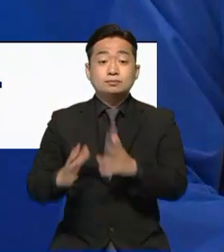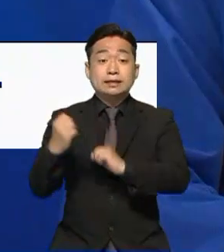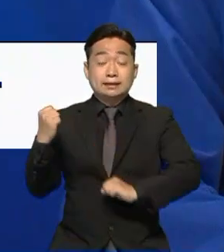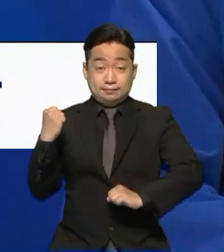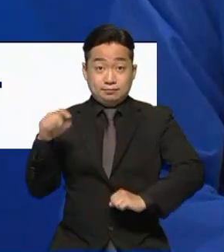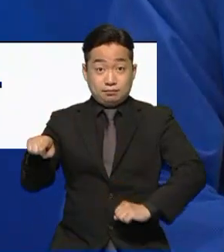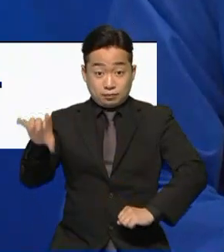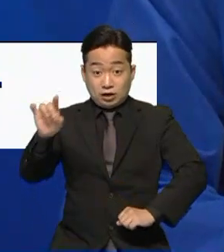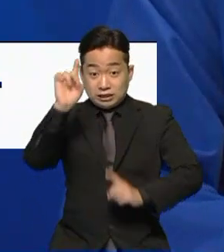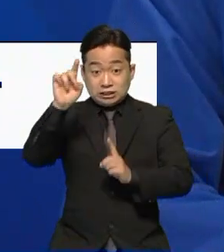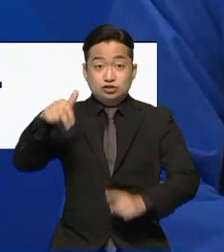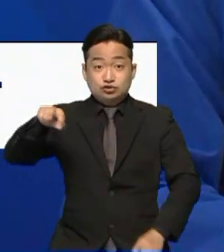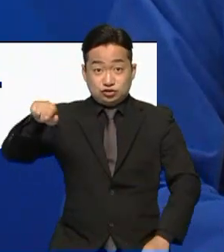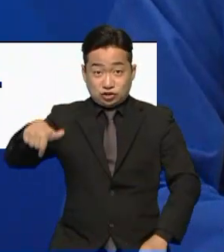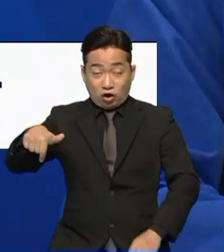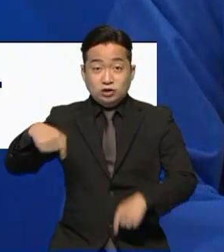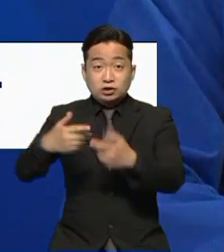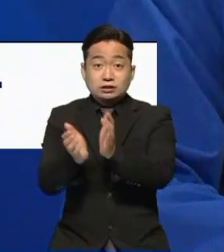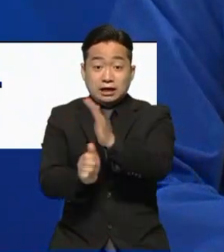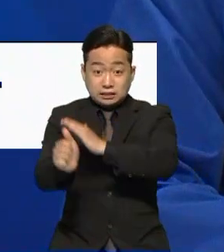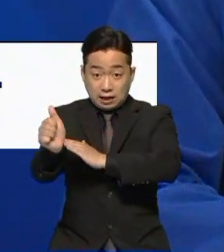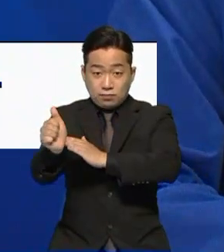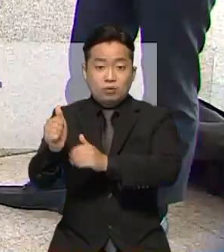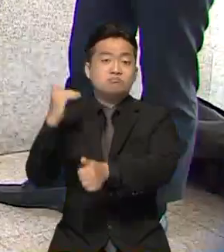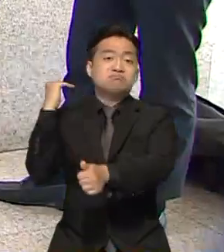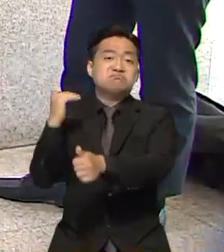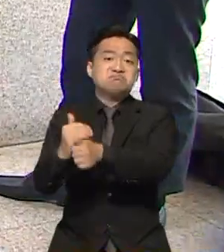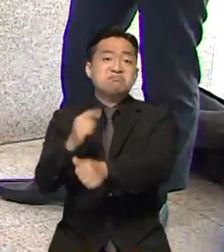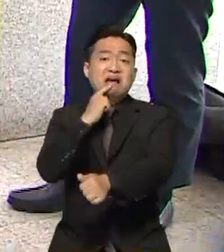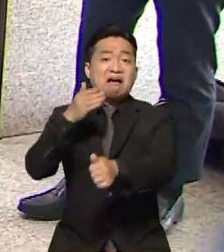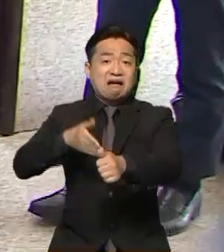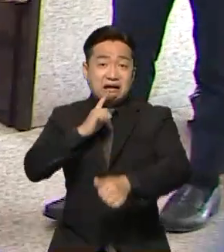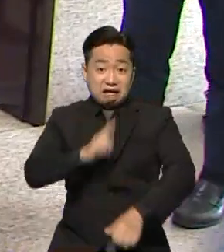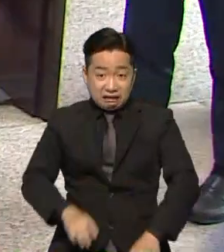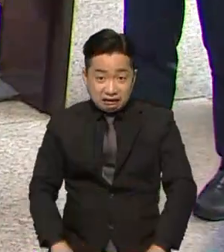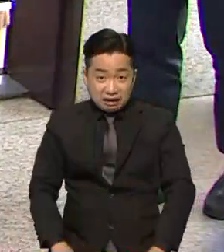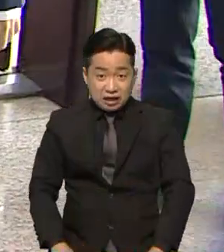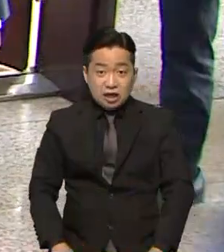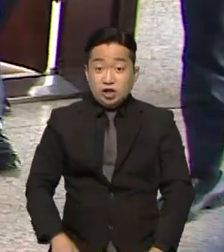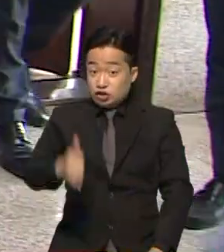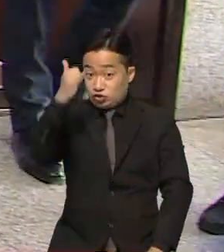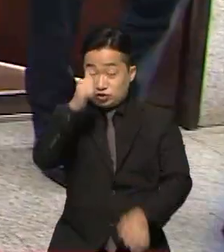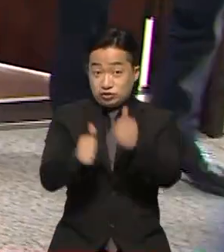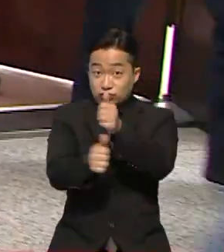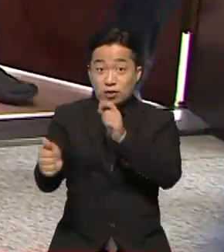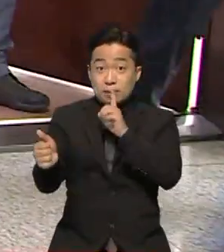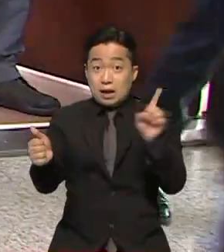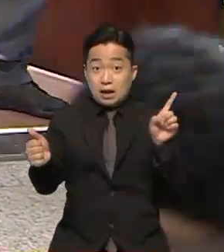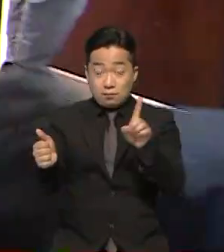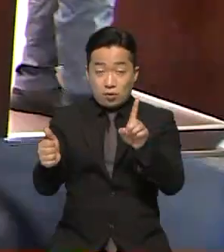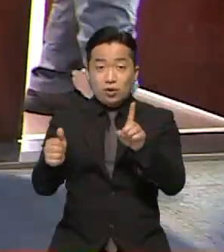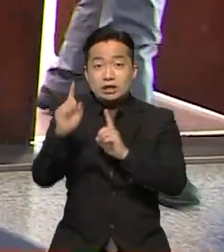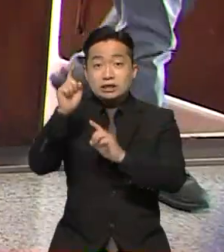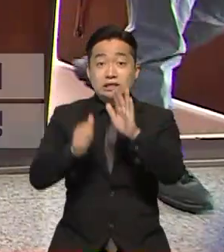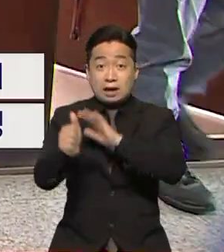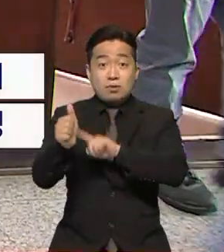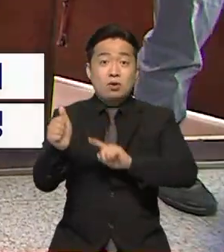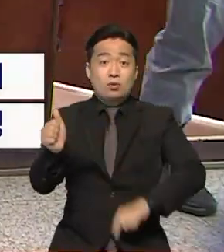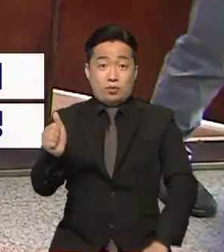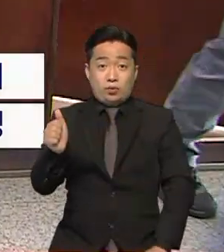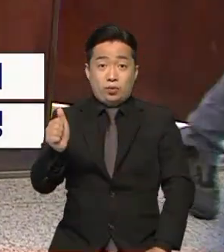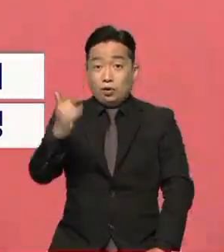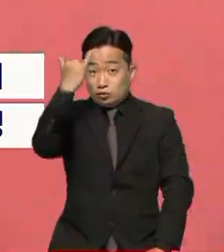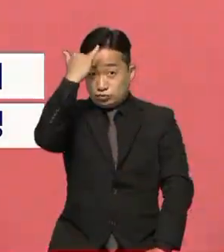국민의힘은 우선 이준석 당대표를 징계하십시오. 국민의힘 윤리위원회는 이준석 대표와 관련해 품위유지